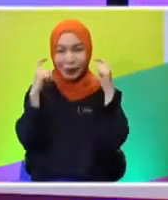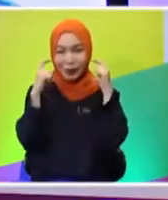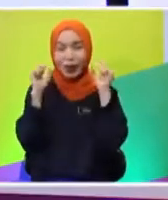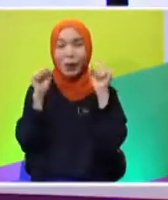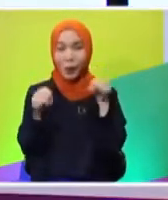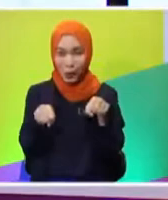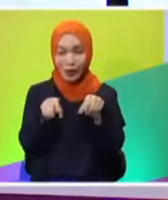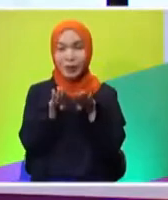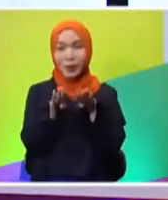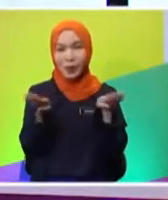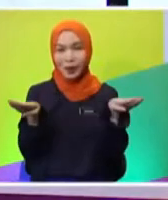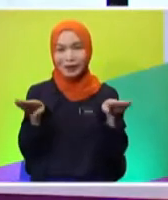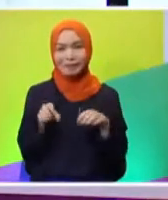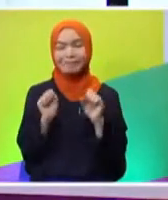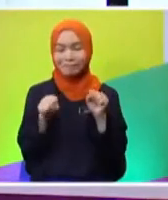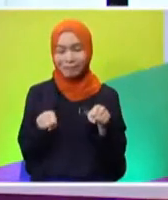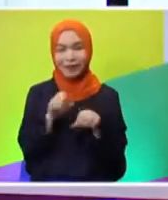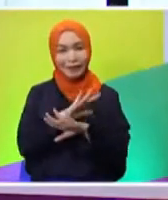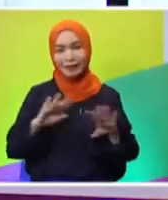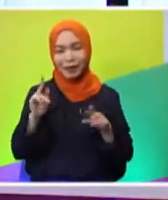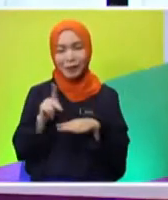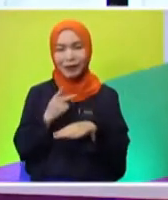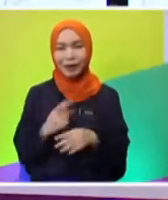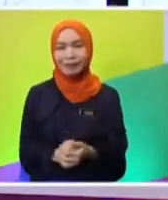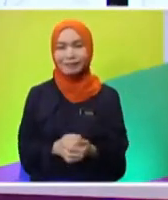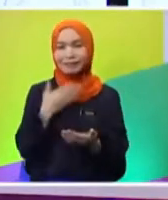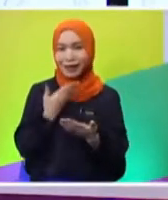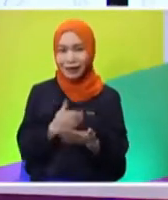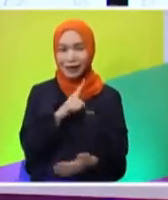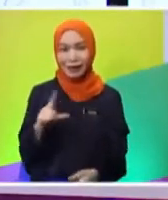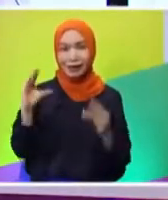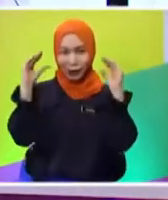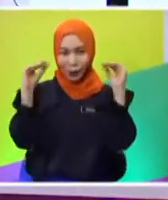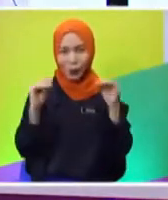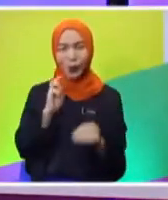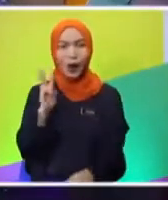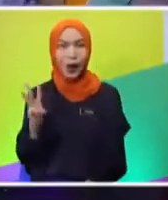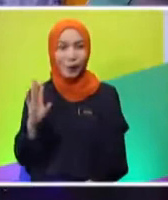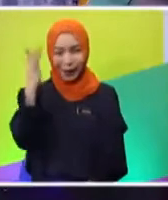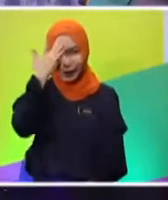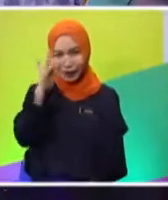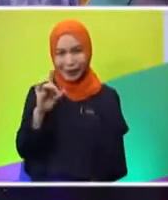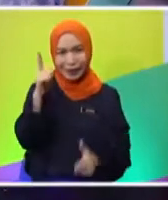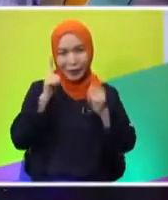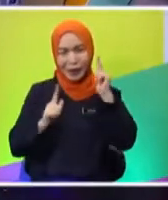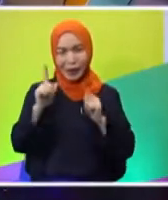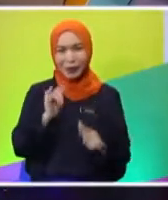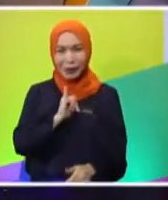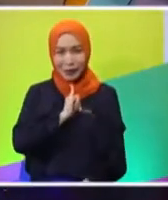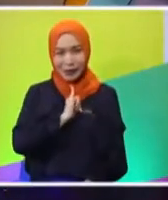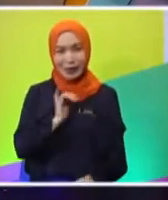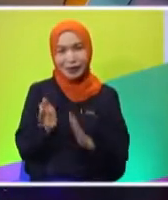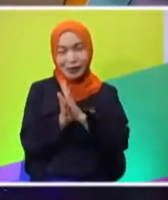dikecualikan the Baiklah hachigo ya Wow pandai bakterinya Hai jadi patung